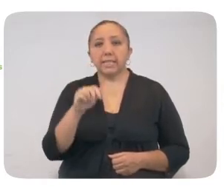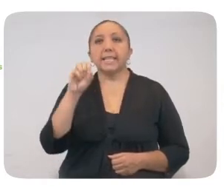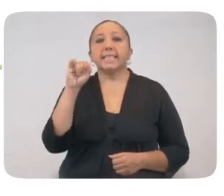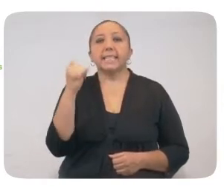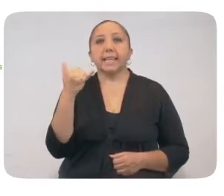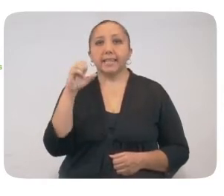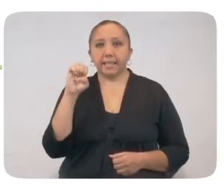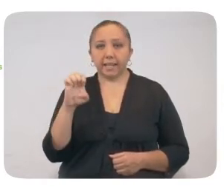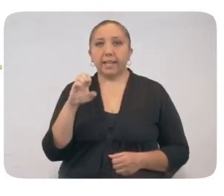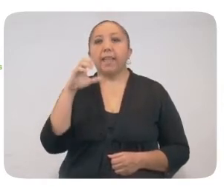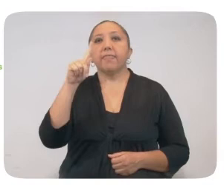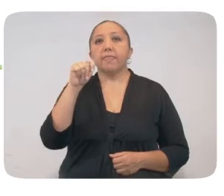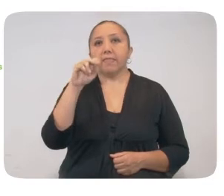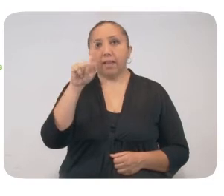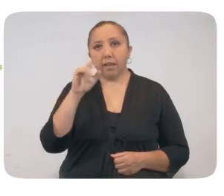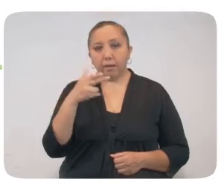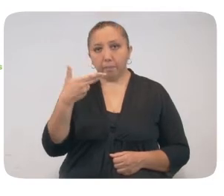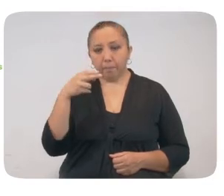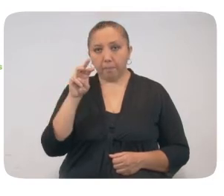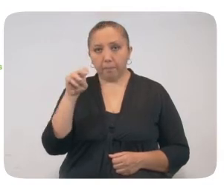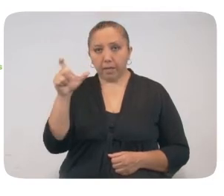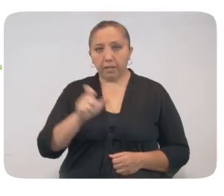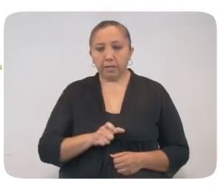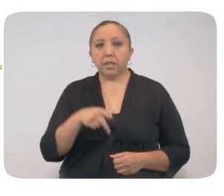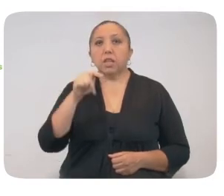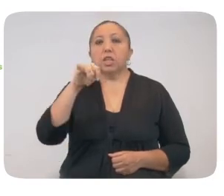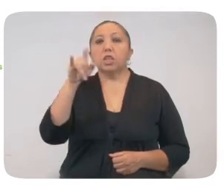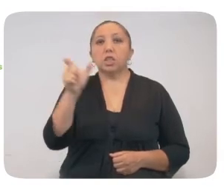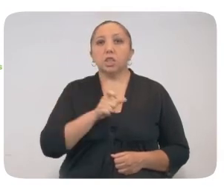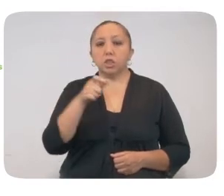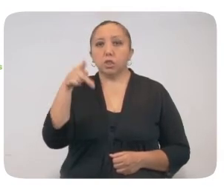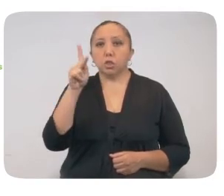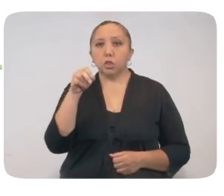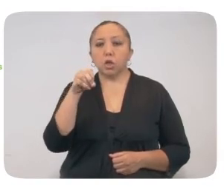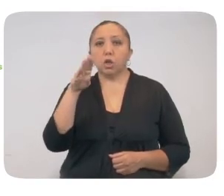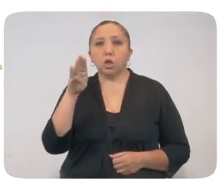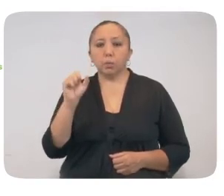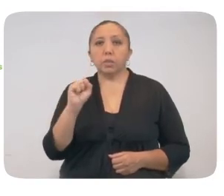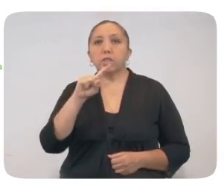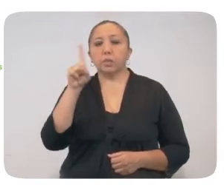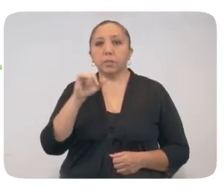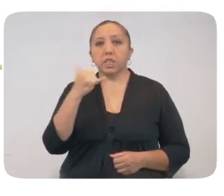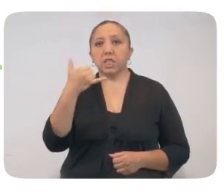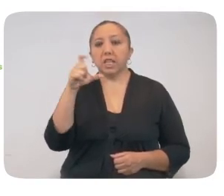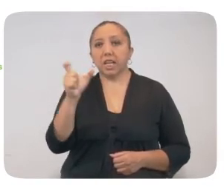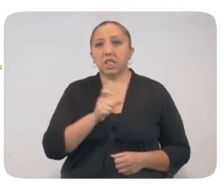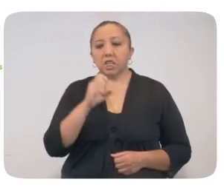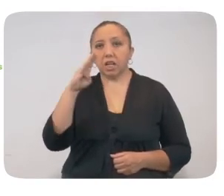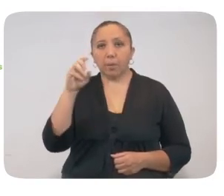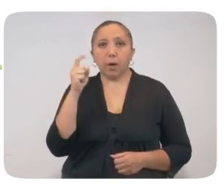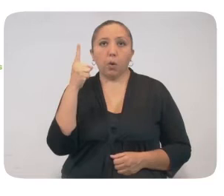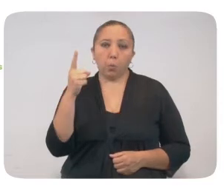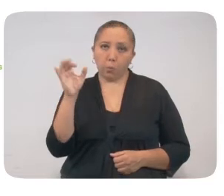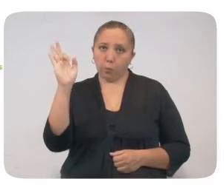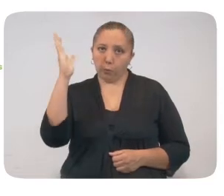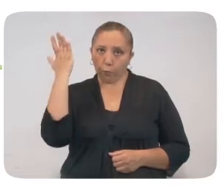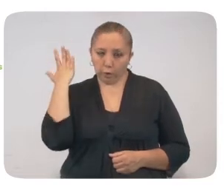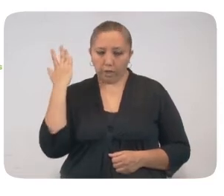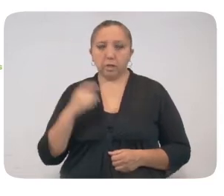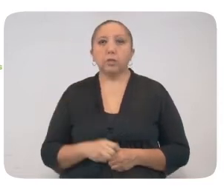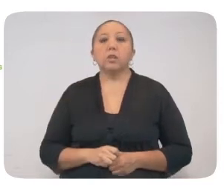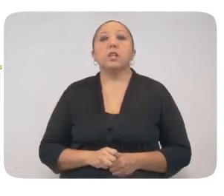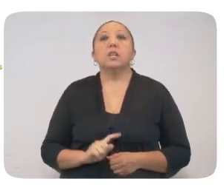kahakbale kohaniltio. Huntul ship 54 hapdi kanasin ukahal manchahanti kohanil ulakobi. Kahakbaete 7 más kachi mishuntul